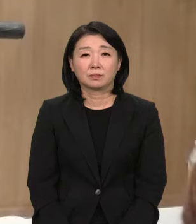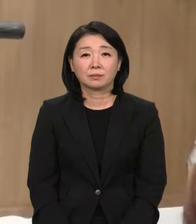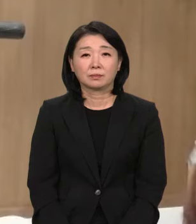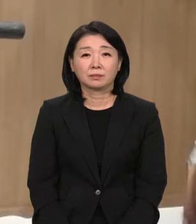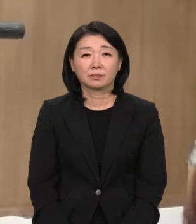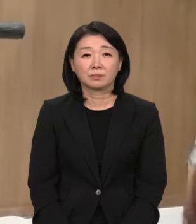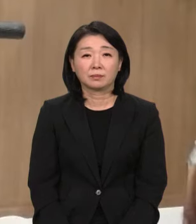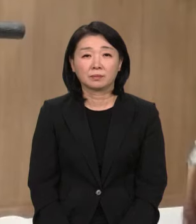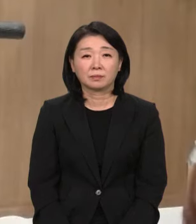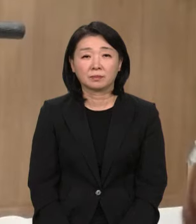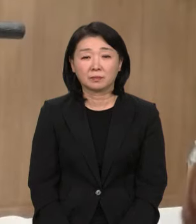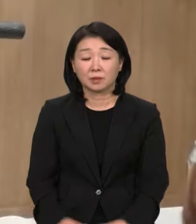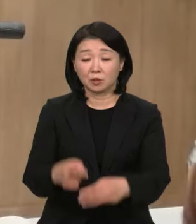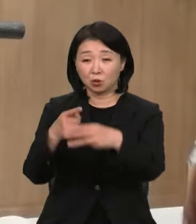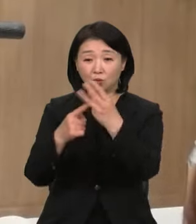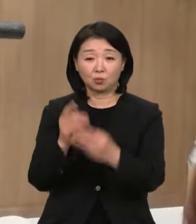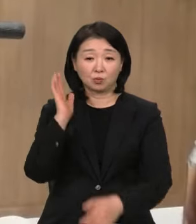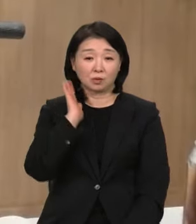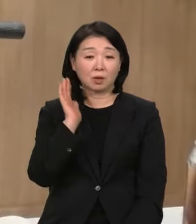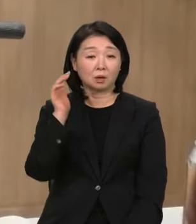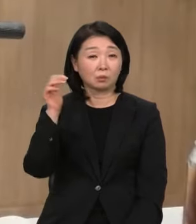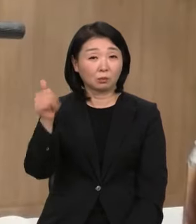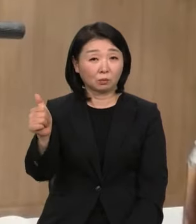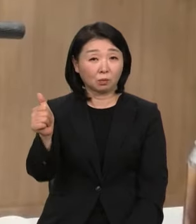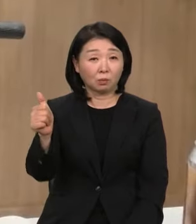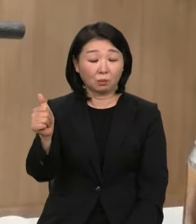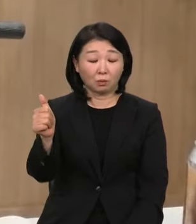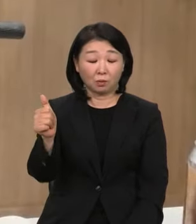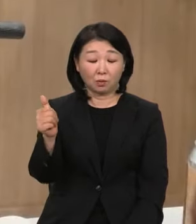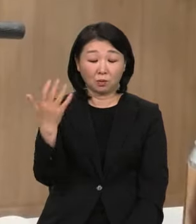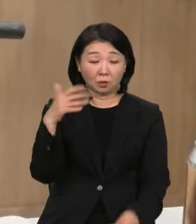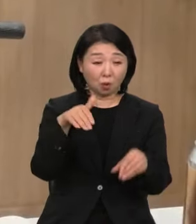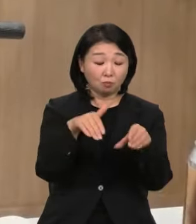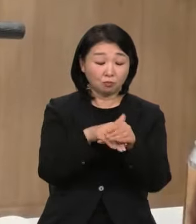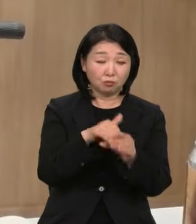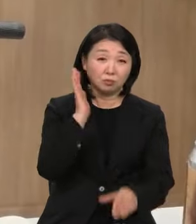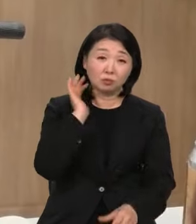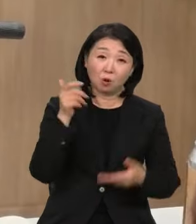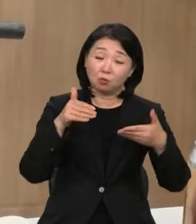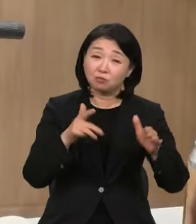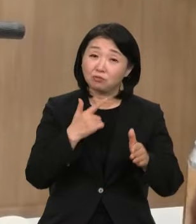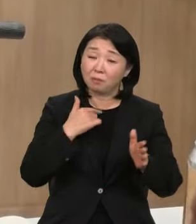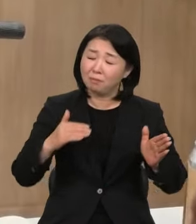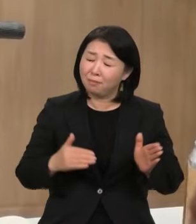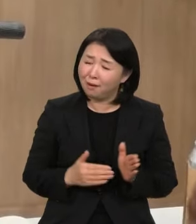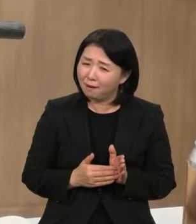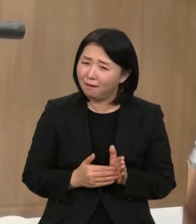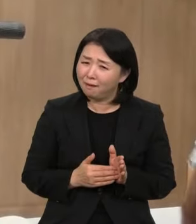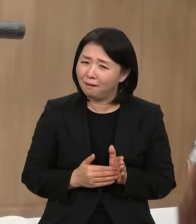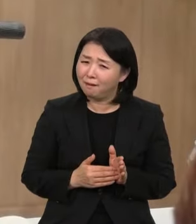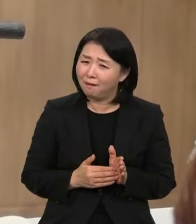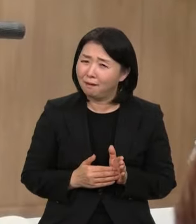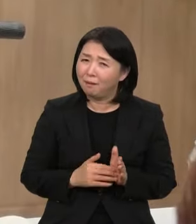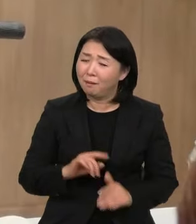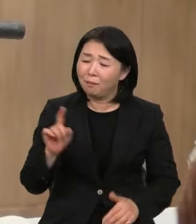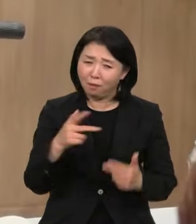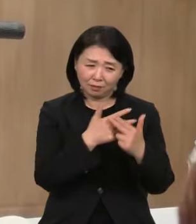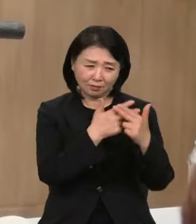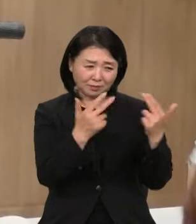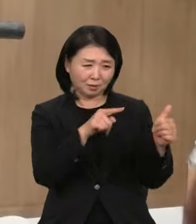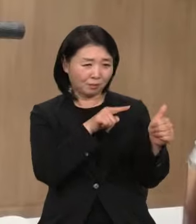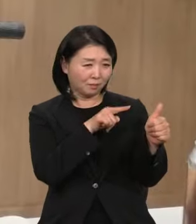들어보겠습니다네 윤성 대통령은 전정 출신이라서 그런지 모르겠는데 이재명